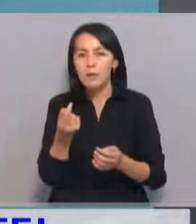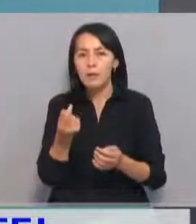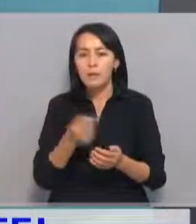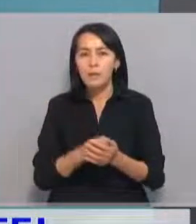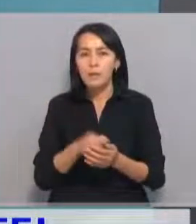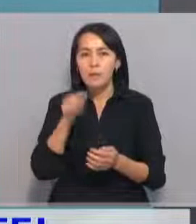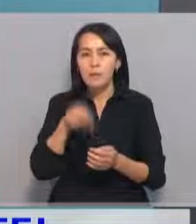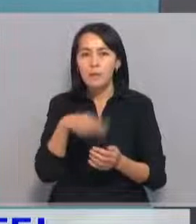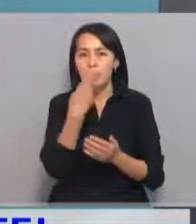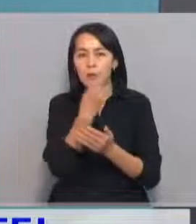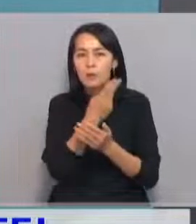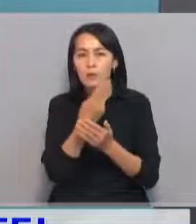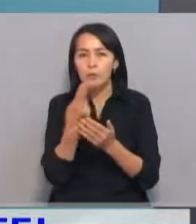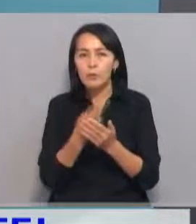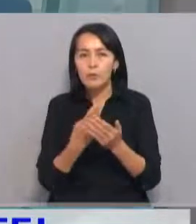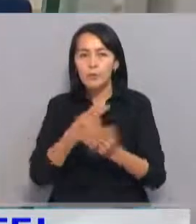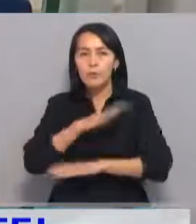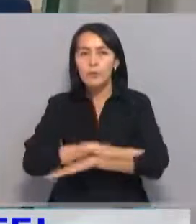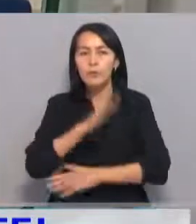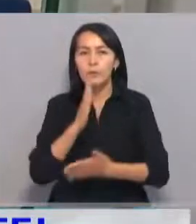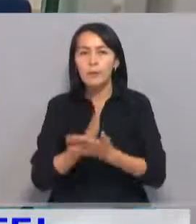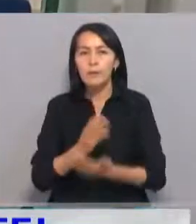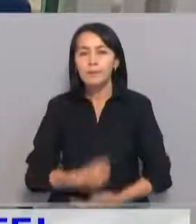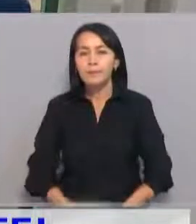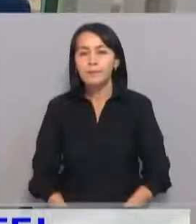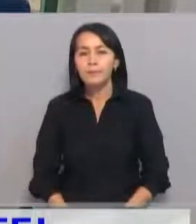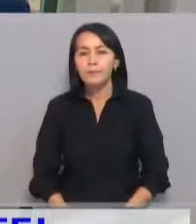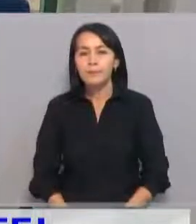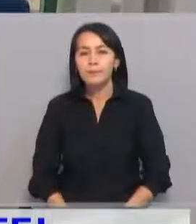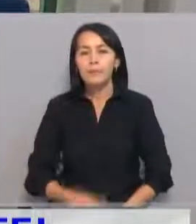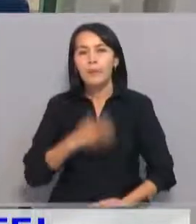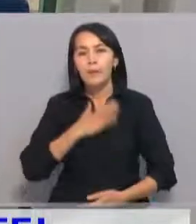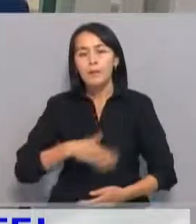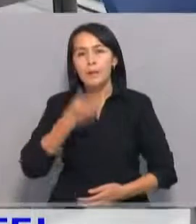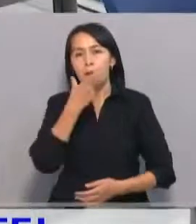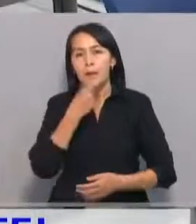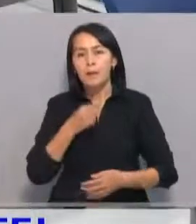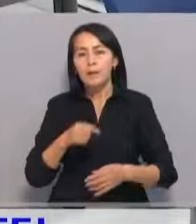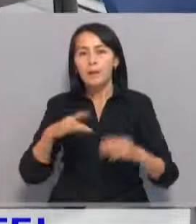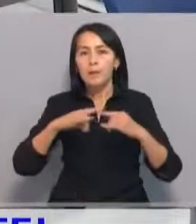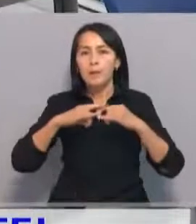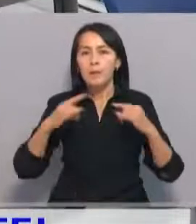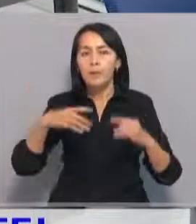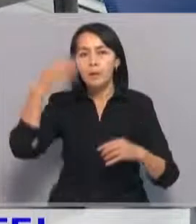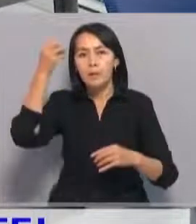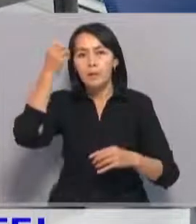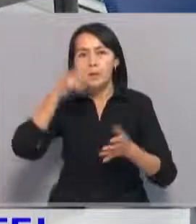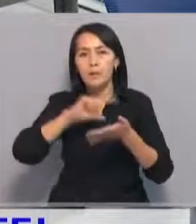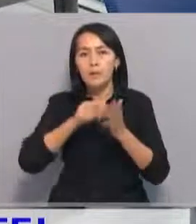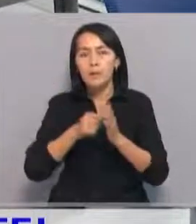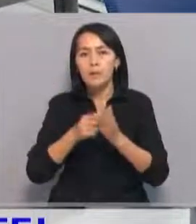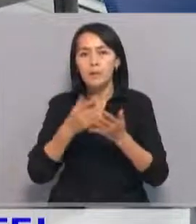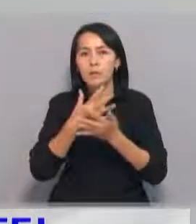суретшілер. Бұл жерде сурет те сынып бар екен. Жайлы парта, жарық кабинет, заманауи оқу құралдар